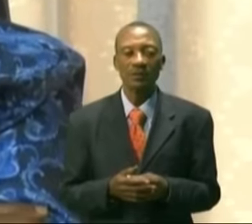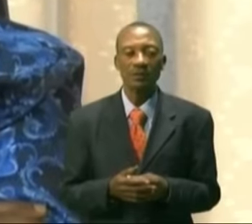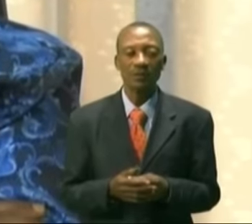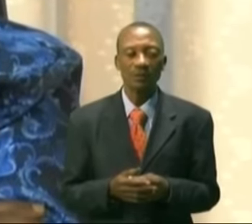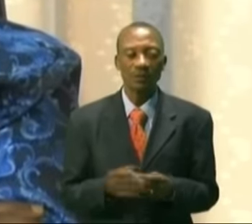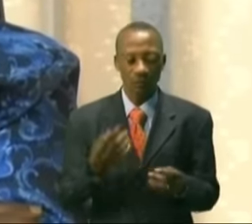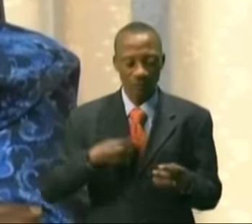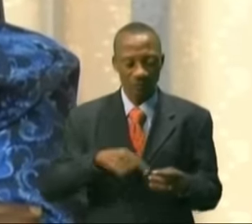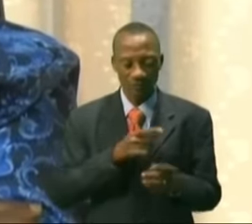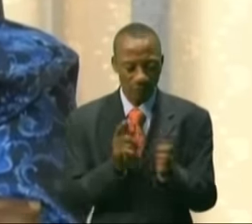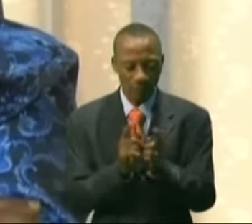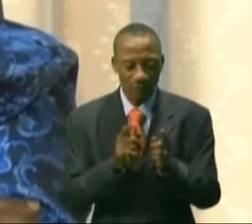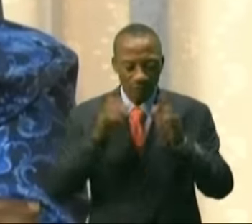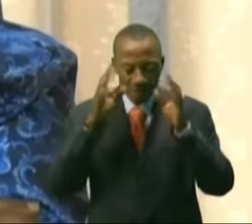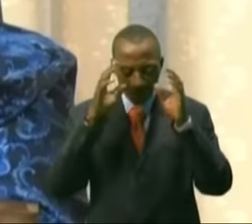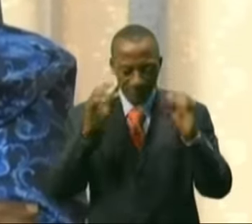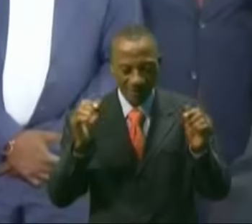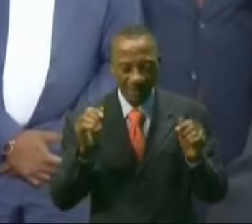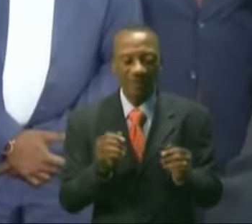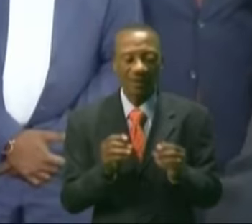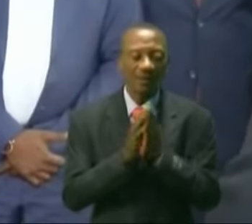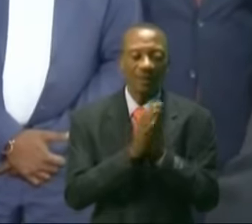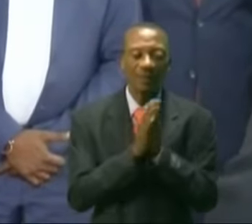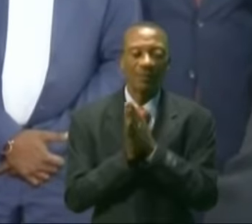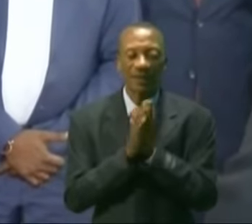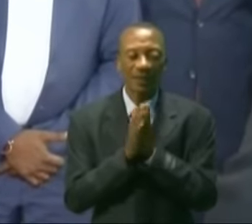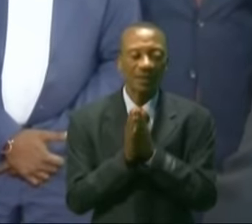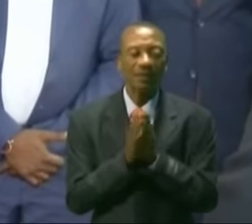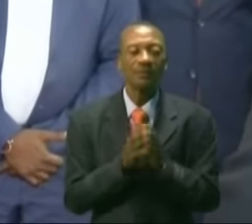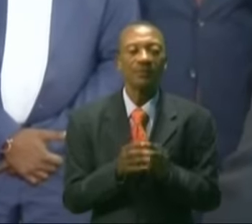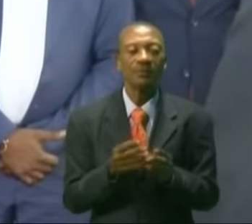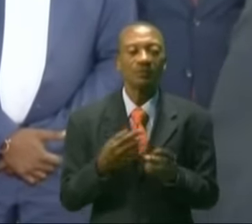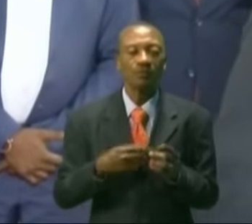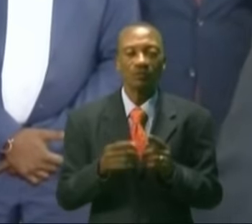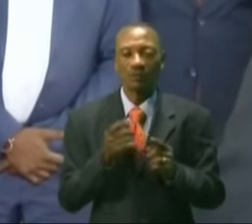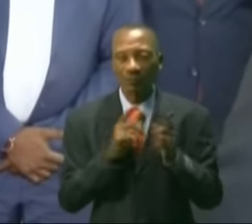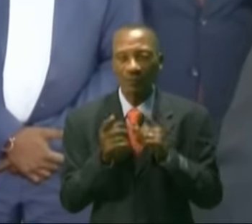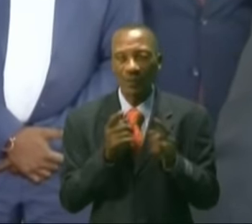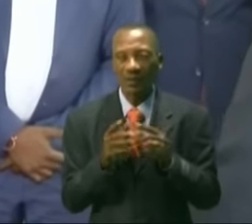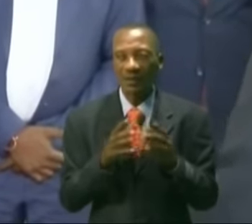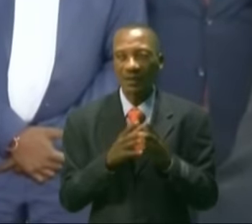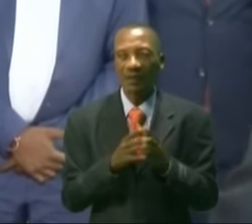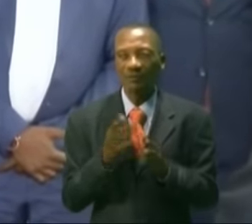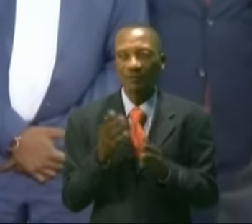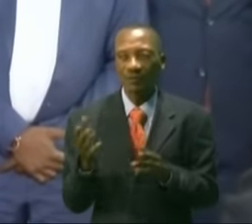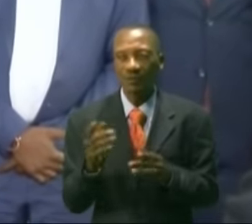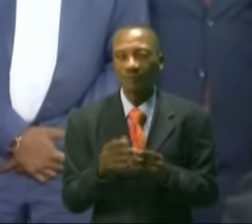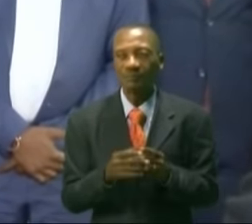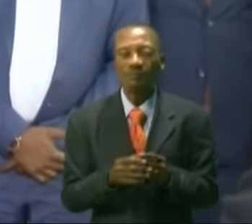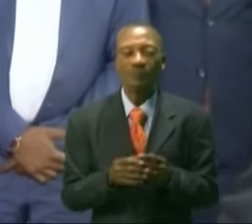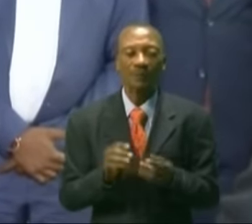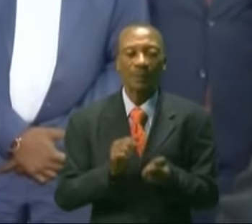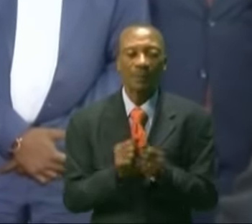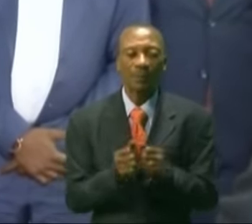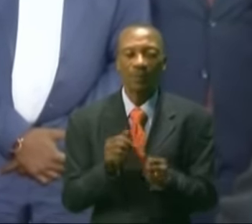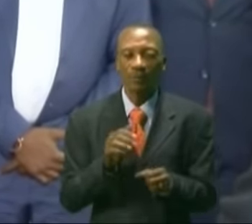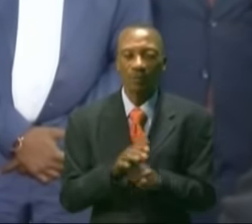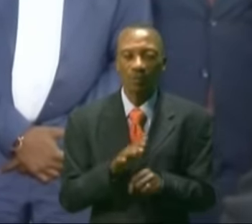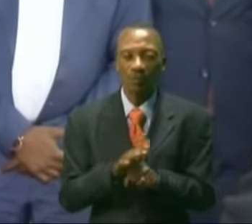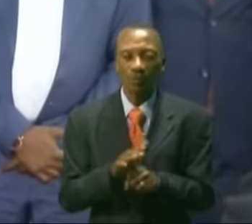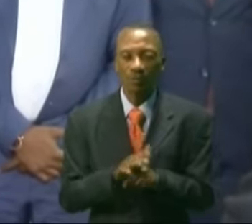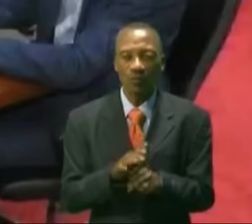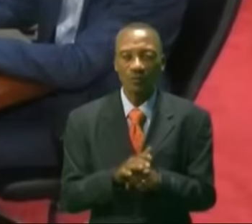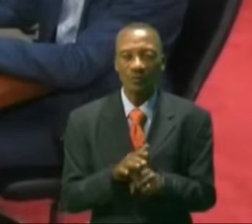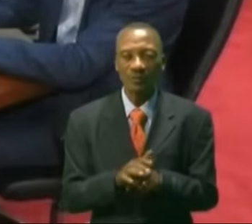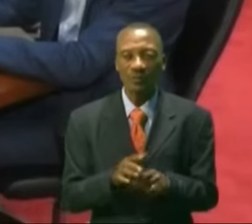règlement intérieur de notre réseau de jeunes parlementaires, ainsi que la liste des signataires. Tout au long du premier mandat, son Excellence Monsieur le